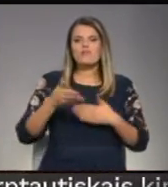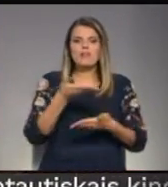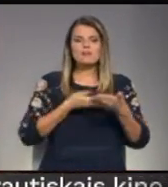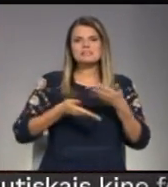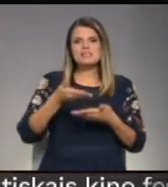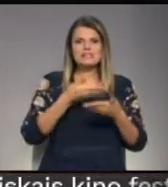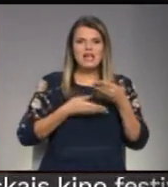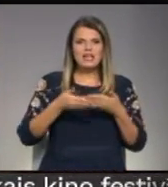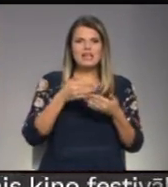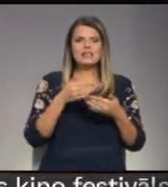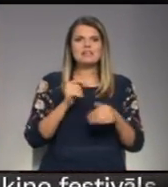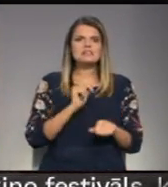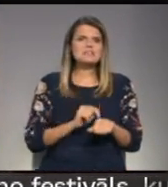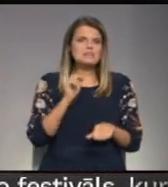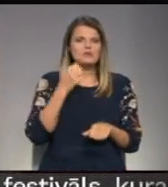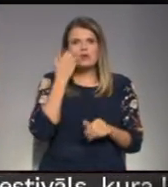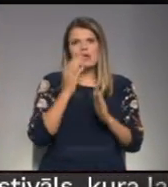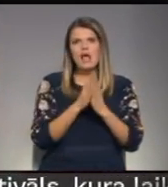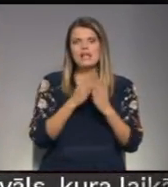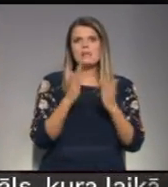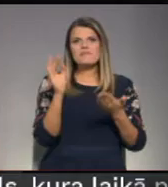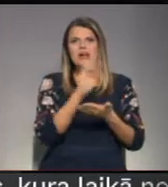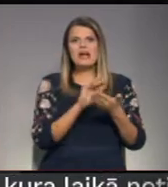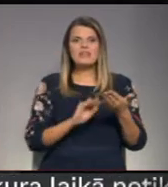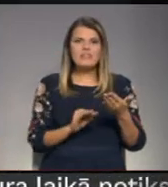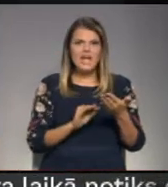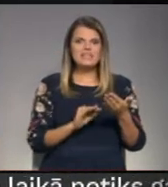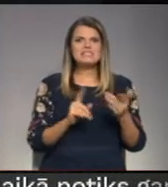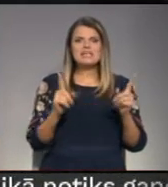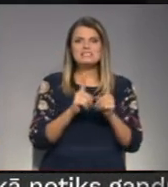ar neaprakstām sajūtu, kad grāmatā vai nu tekstā vai starp rindām